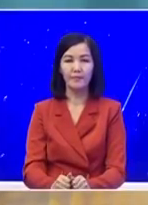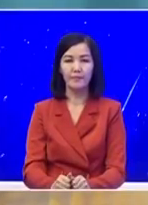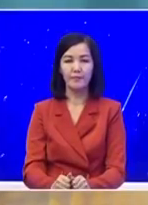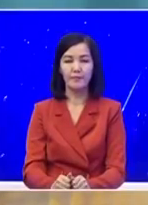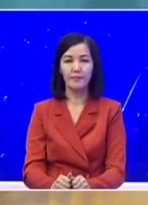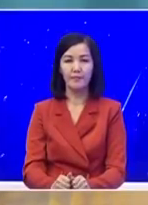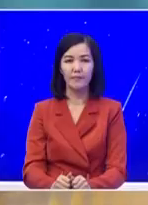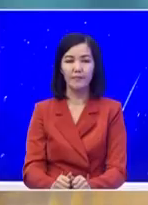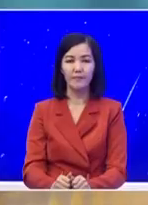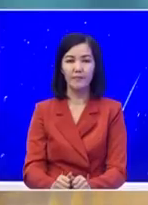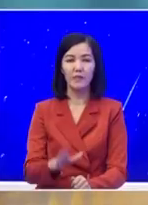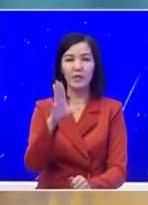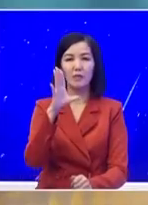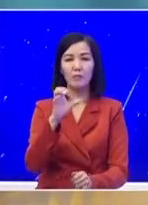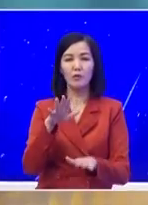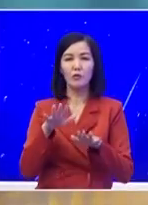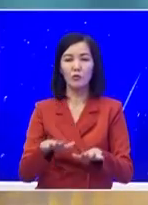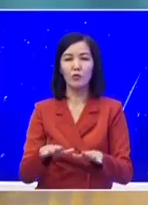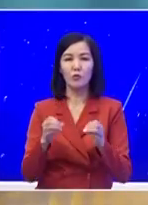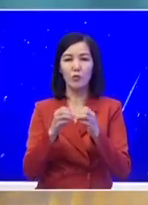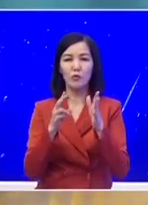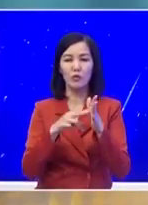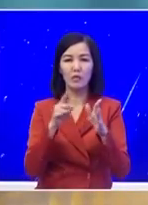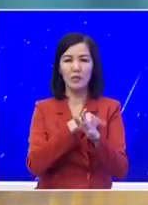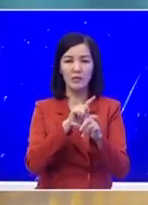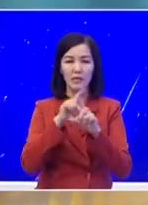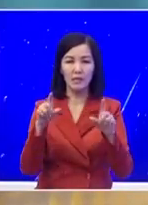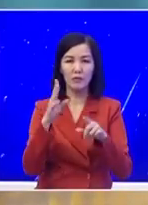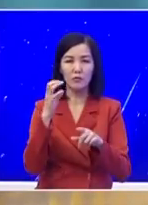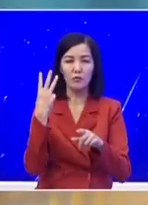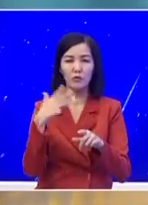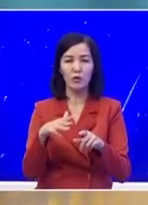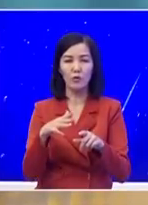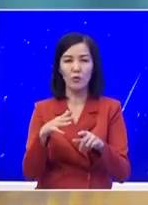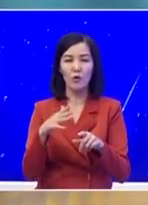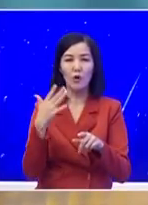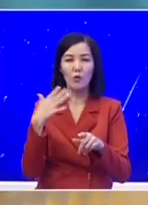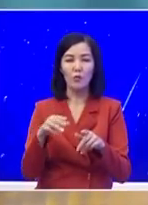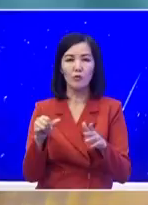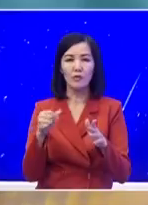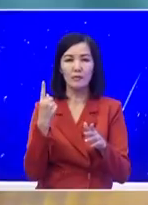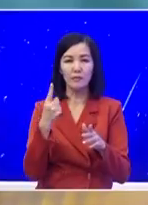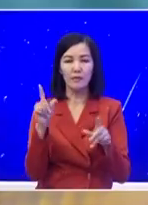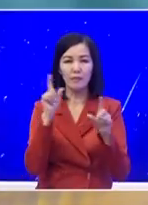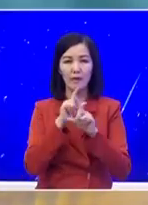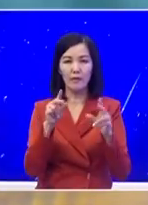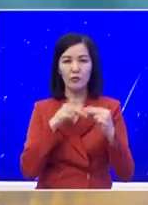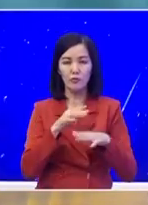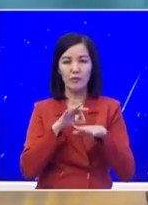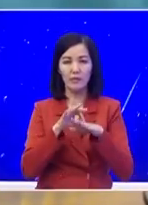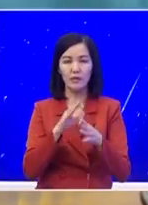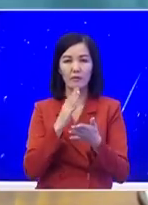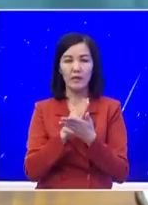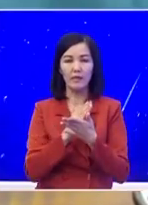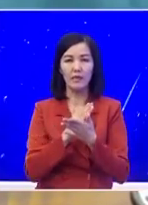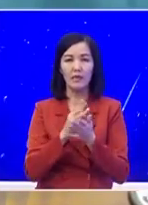на 500 500 орынды 17 стационар мен 3250 орынды 33 провизорлық стационар жұмыс істеп тұр. Провизорлық